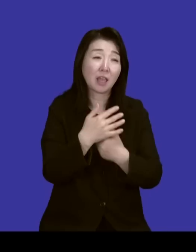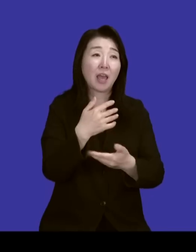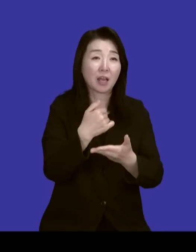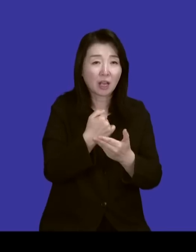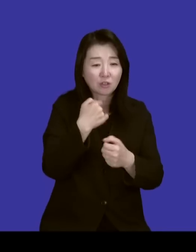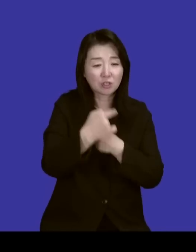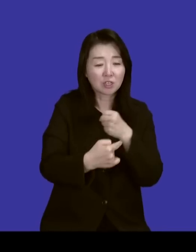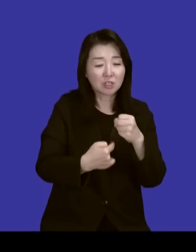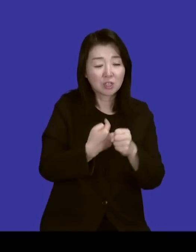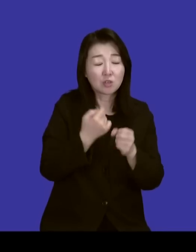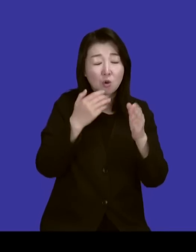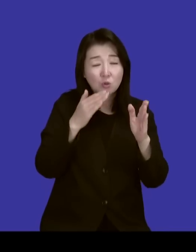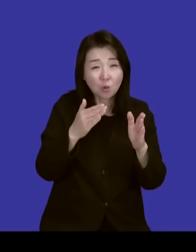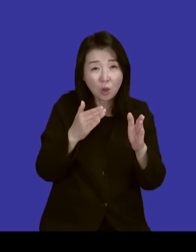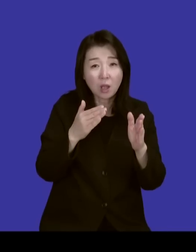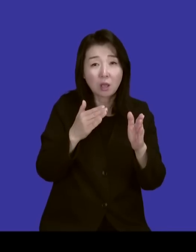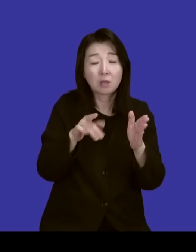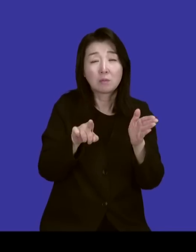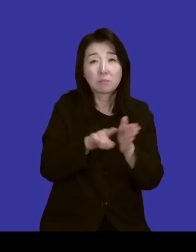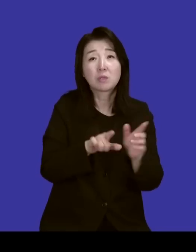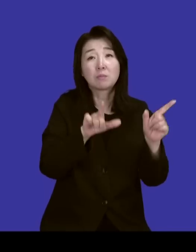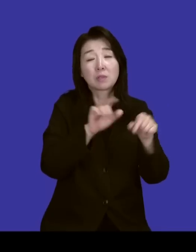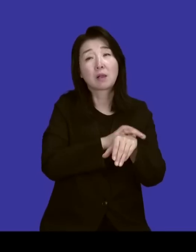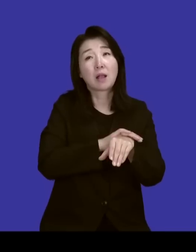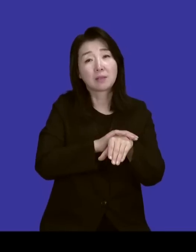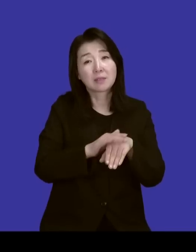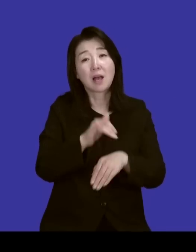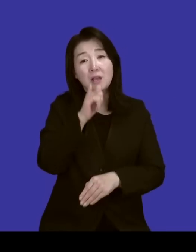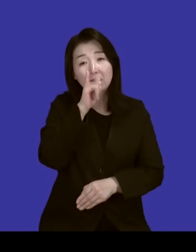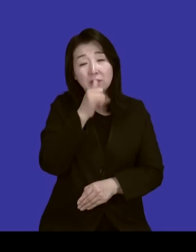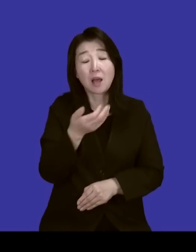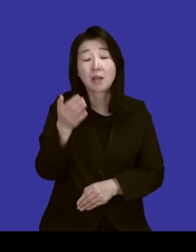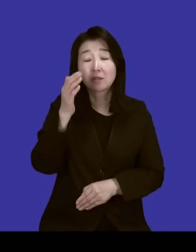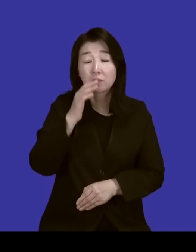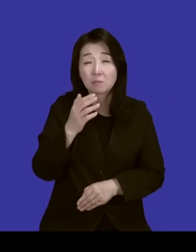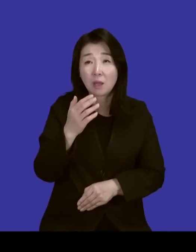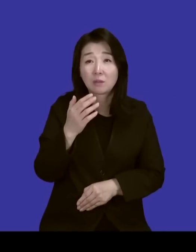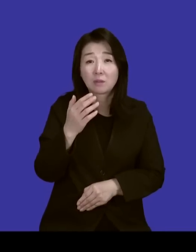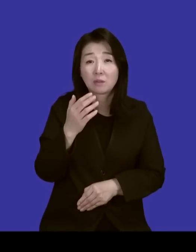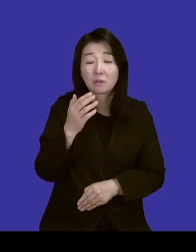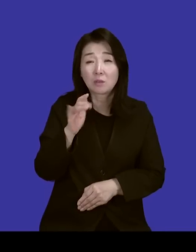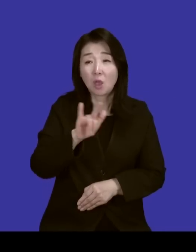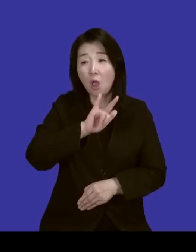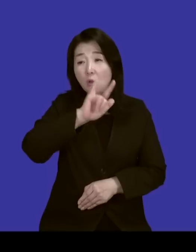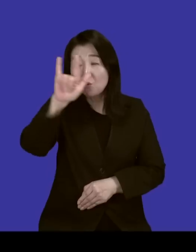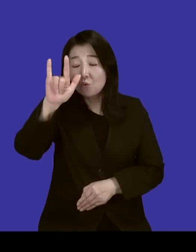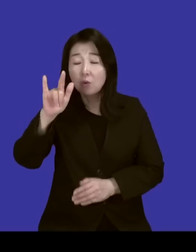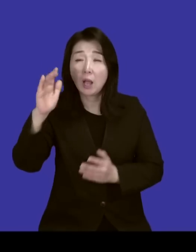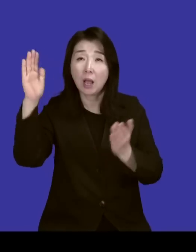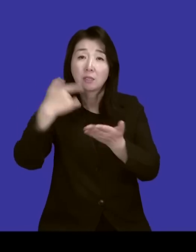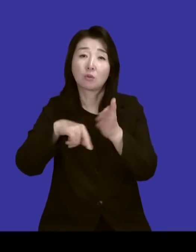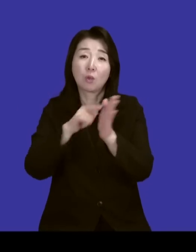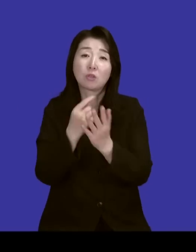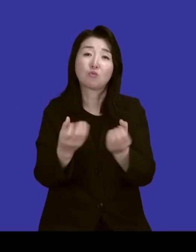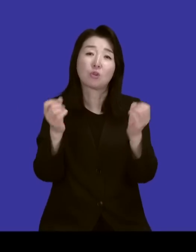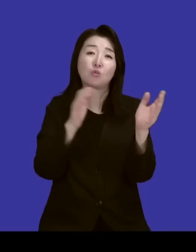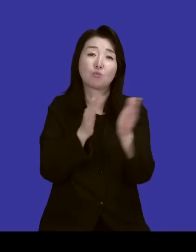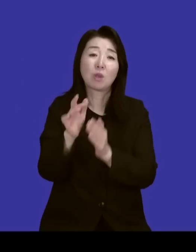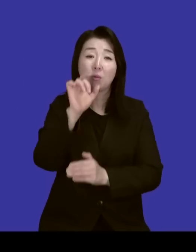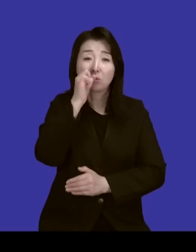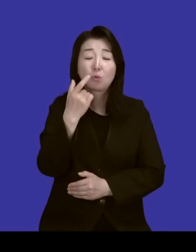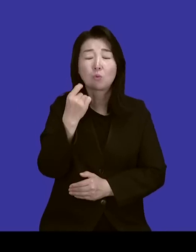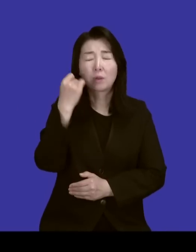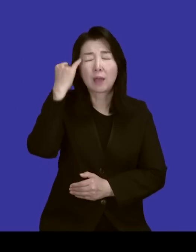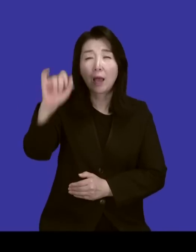내내 신앙생활을 신나게 하는데 네. 유학생들을 위한 축제를 우리가 한번 준비하면 어떻겠습니까? 예. 예. 참